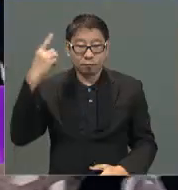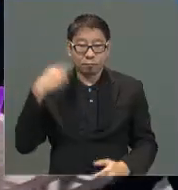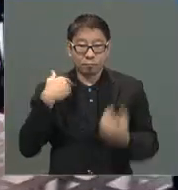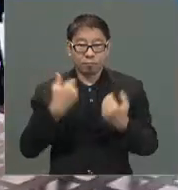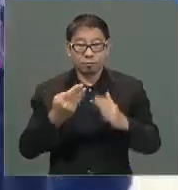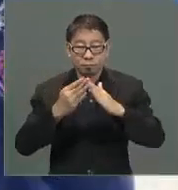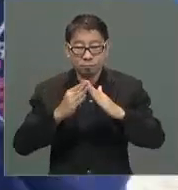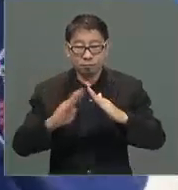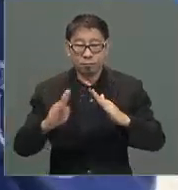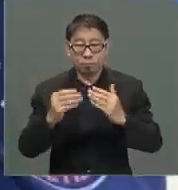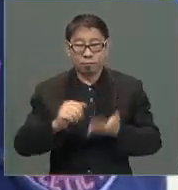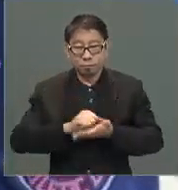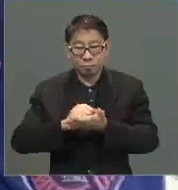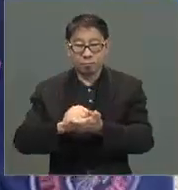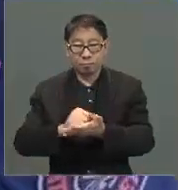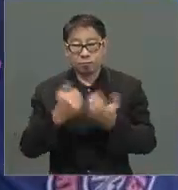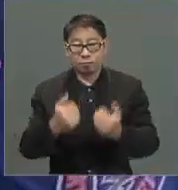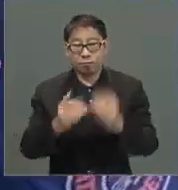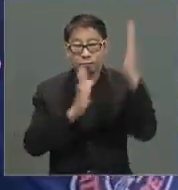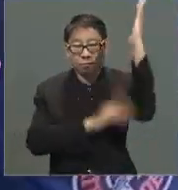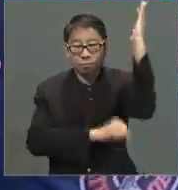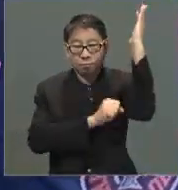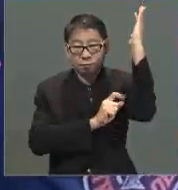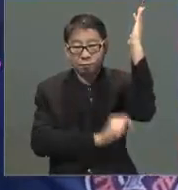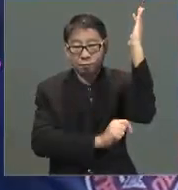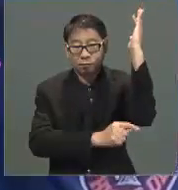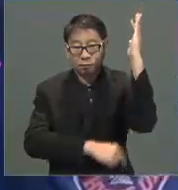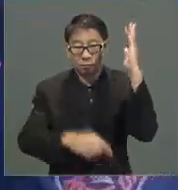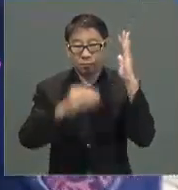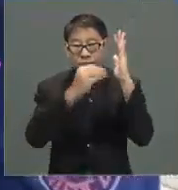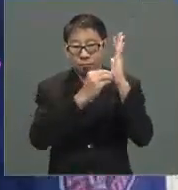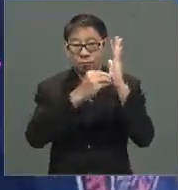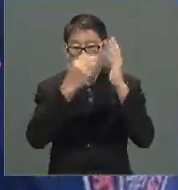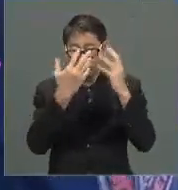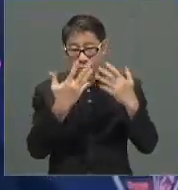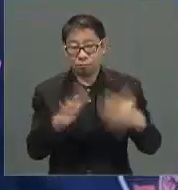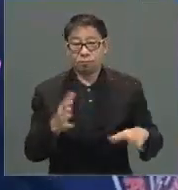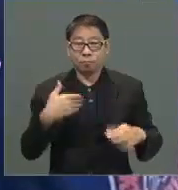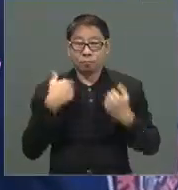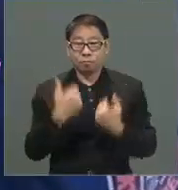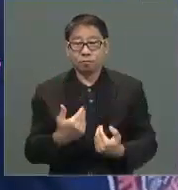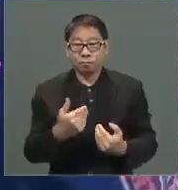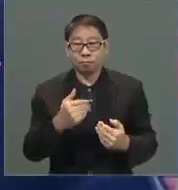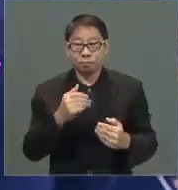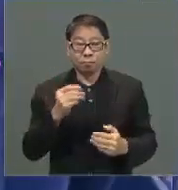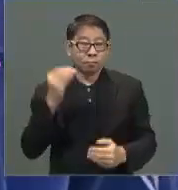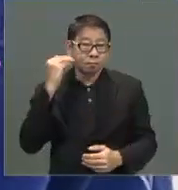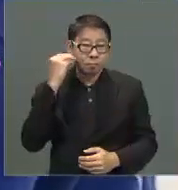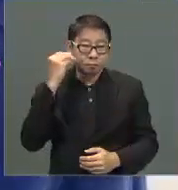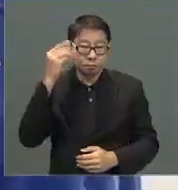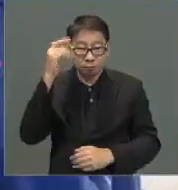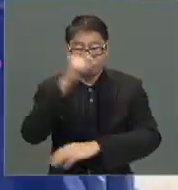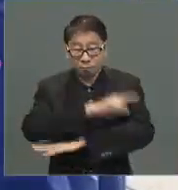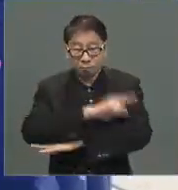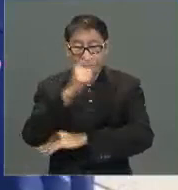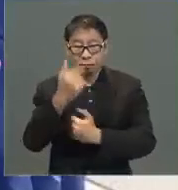างบริษัทได้ให้บริการเดินรถจากสตูลถึงกรุงเทพมหานครบ้างแล้วนะคะแต่จำนวนเที่ยวต่อวันยังไม่มาก